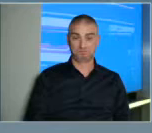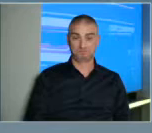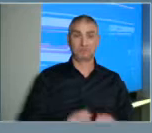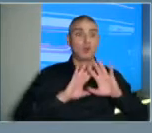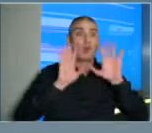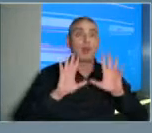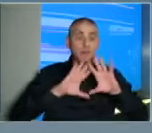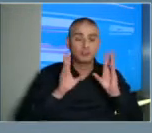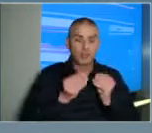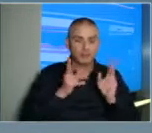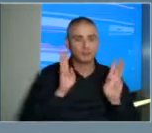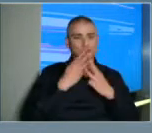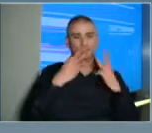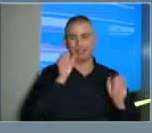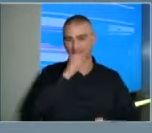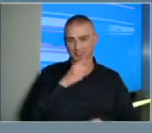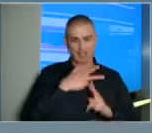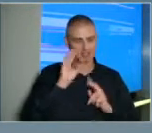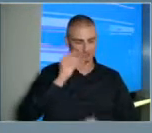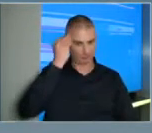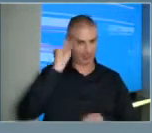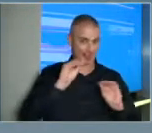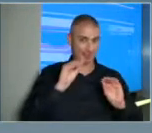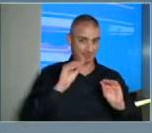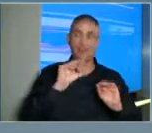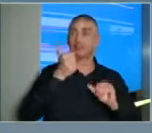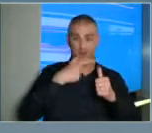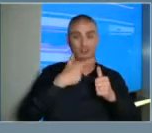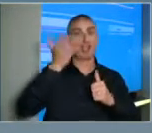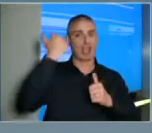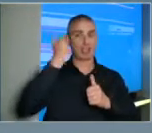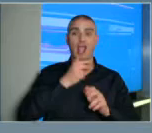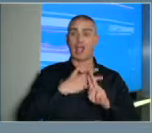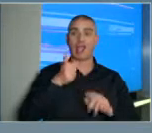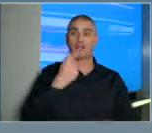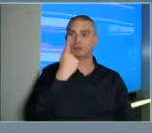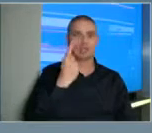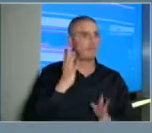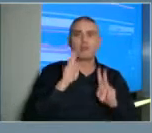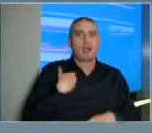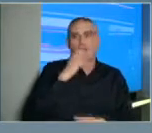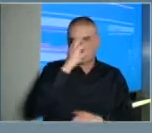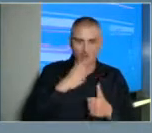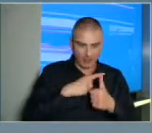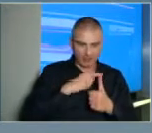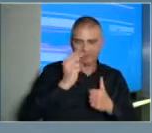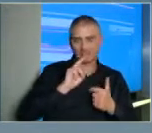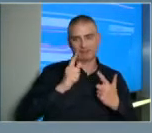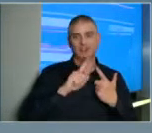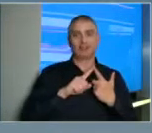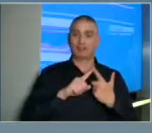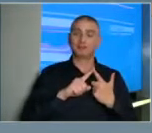אולפן שלם פה שר את הג'ינגל הזה, רק כדי ללמד שא' היה אז רק ערוץ אחד, ומה עוד יכולנו לראות, והדבר השני